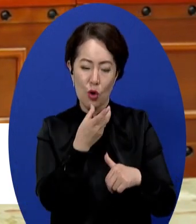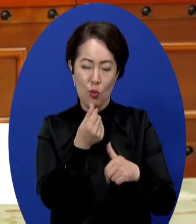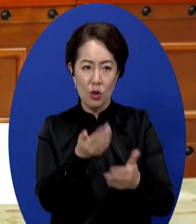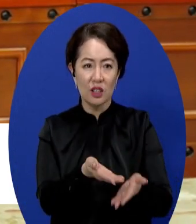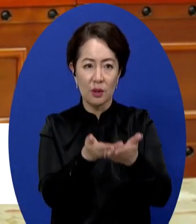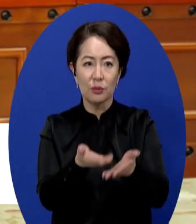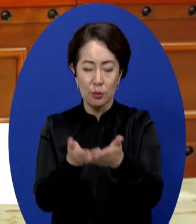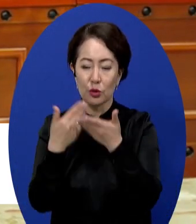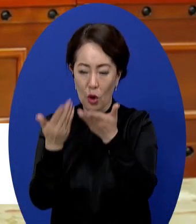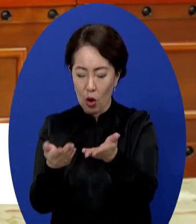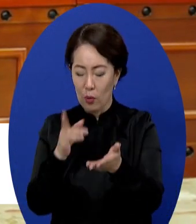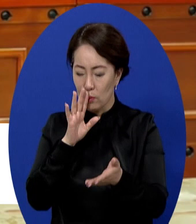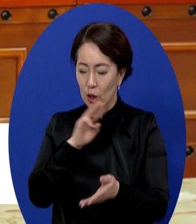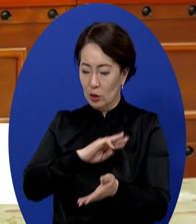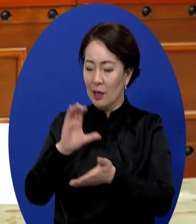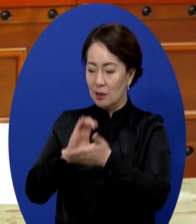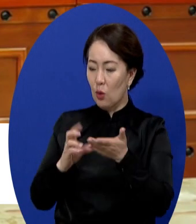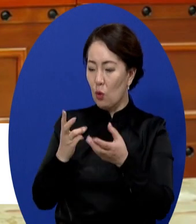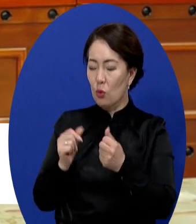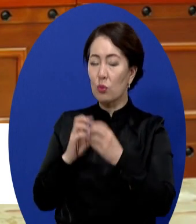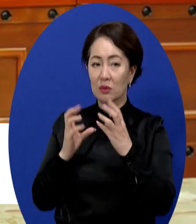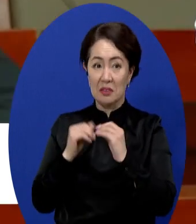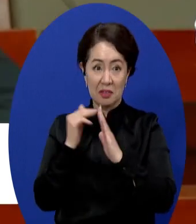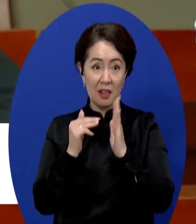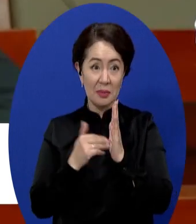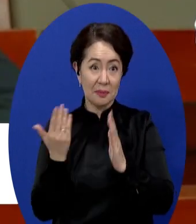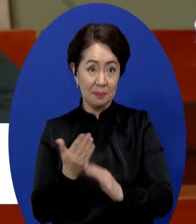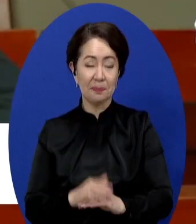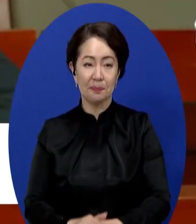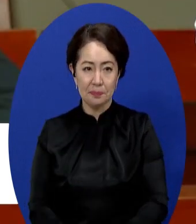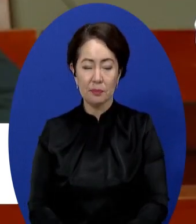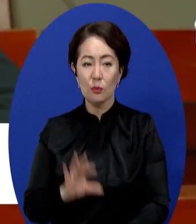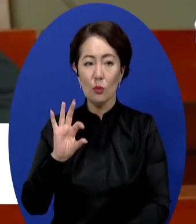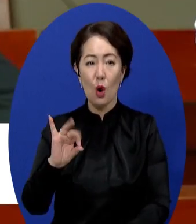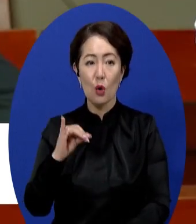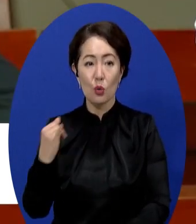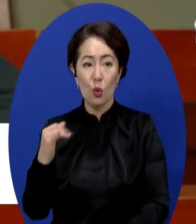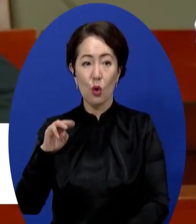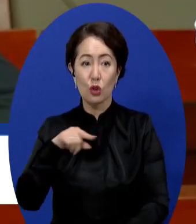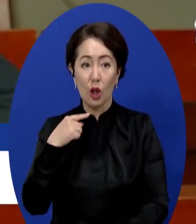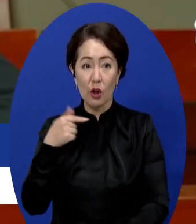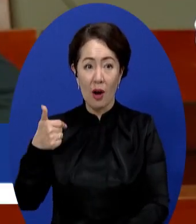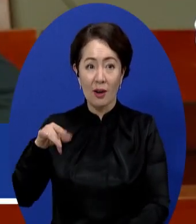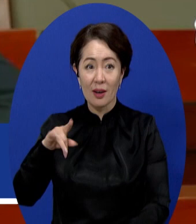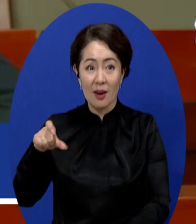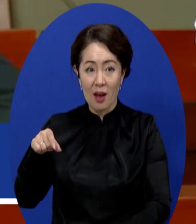бүрдсэн гэдгийг ч засгийн газрын тэргүүн тайлбарлаж байна. Аюутлын гэрээтэй холбоотой маргаан уусч бид